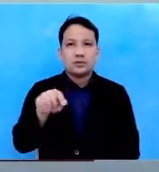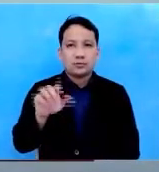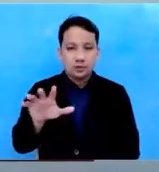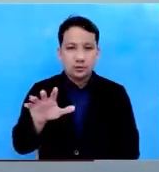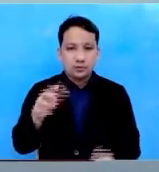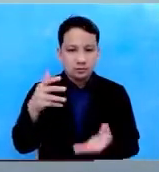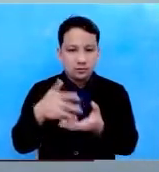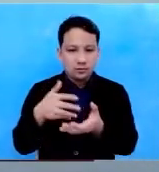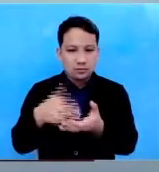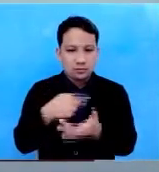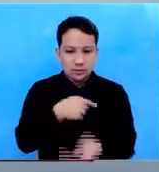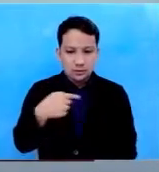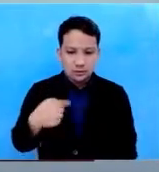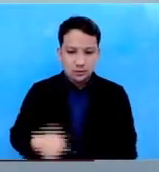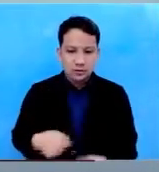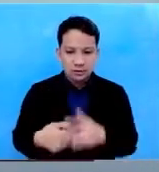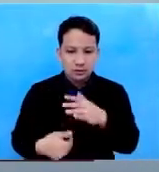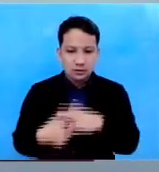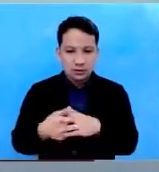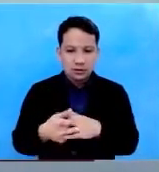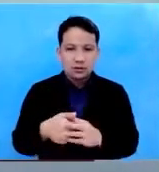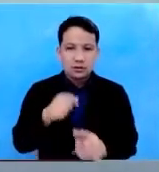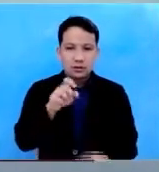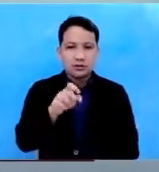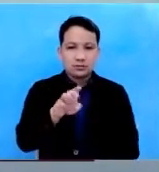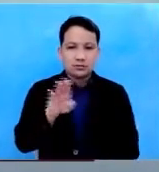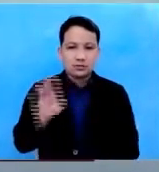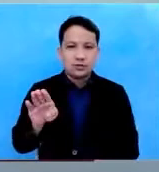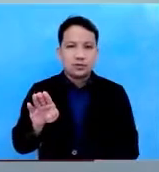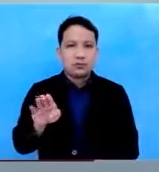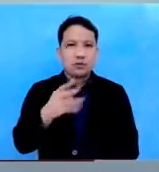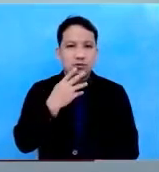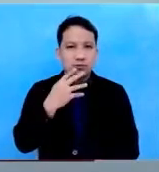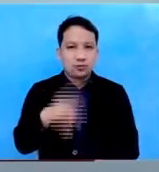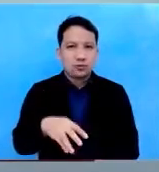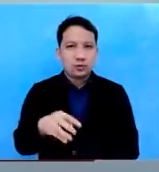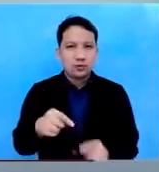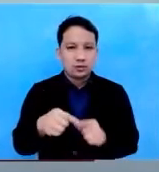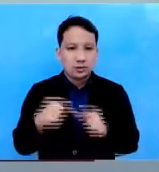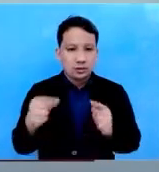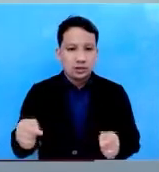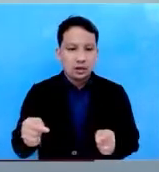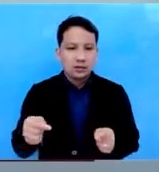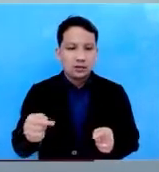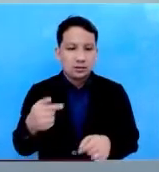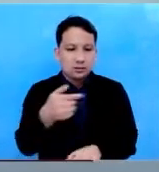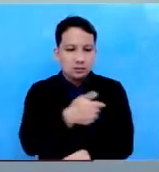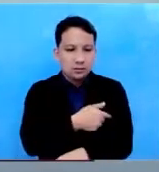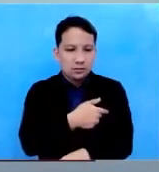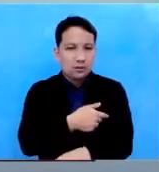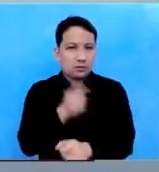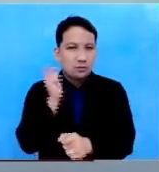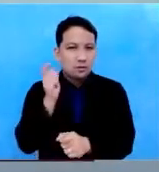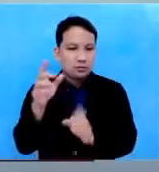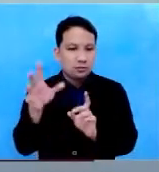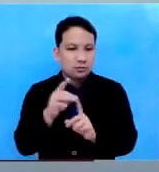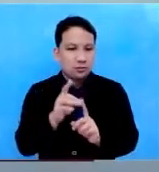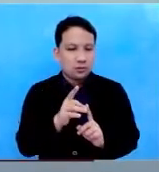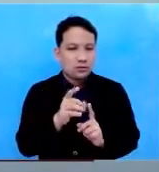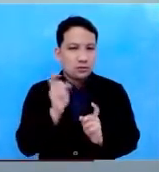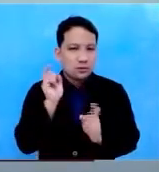China, lumalabas na itong XBB sa variant ang pinaka-antibody evasive sa lahat po ng uri ng